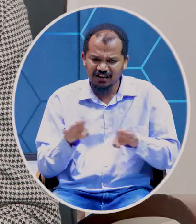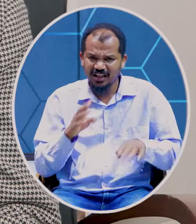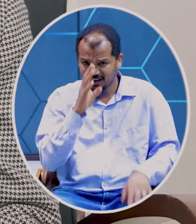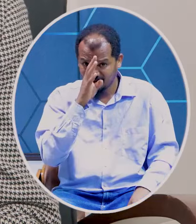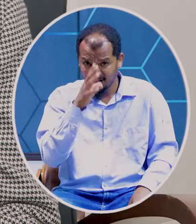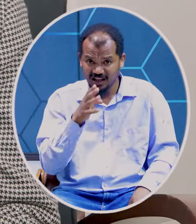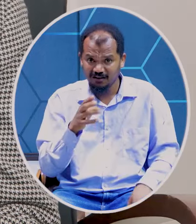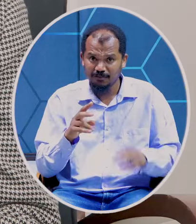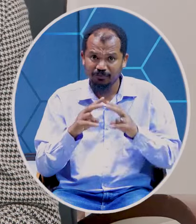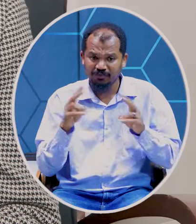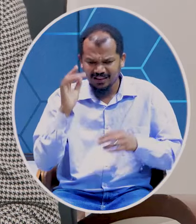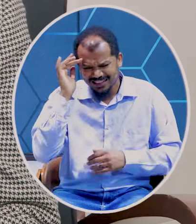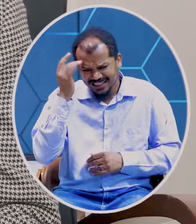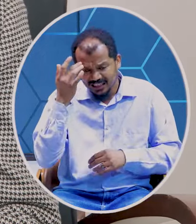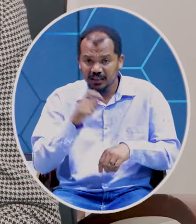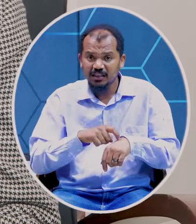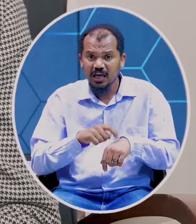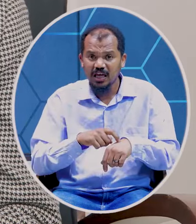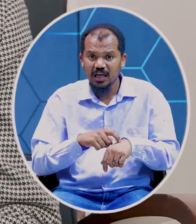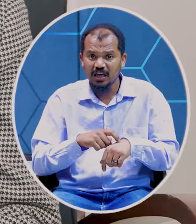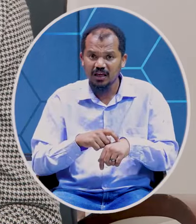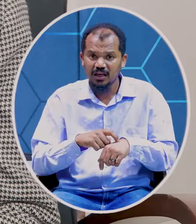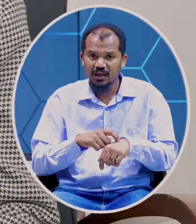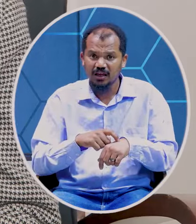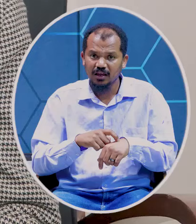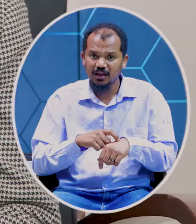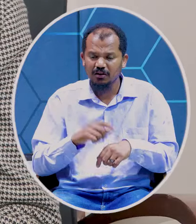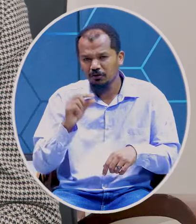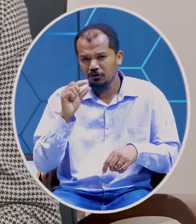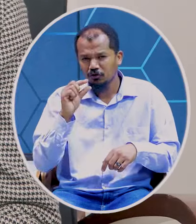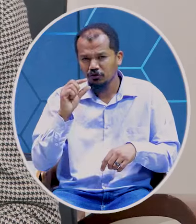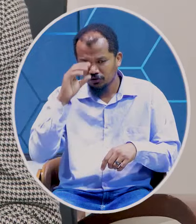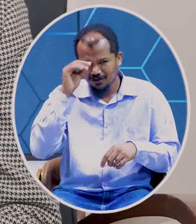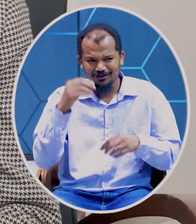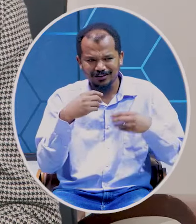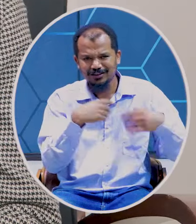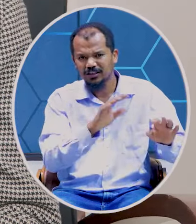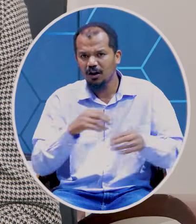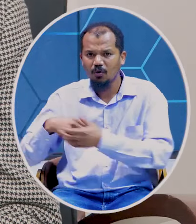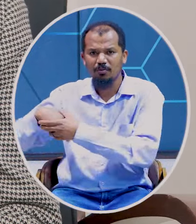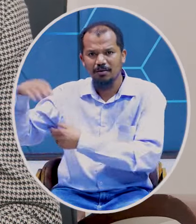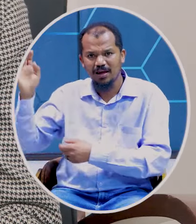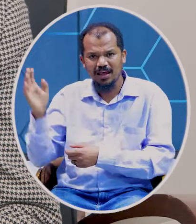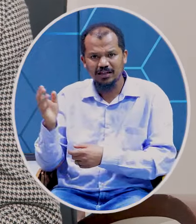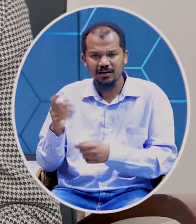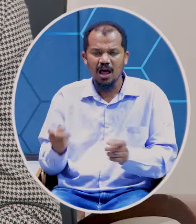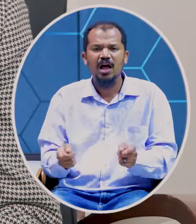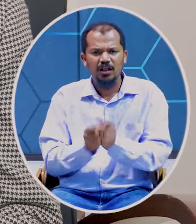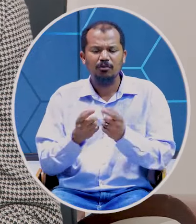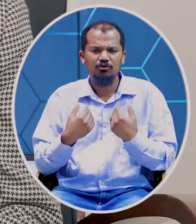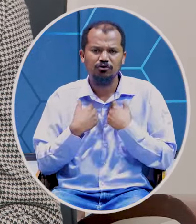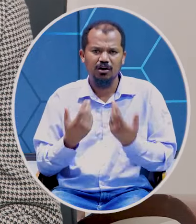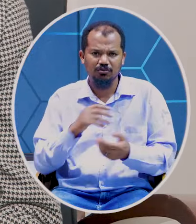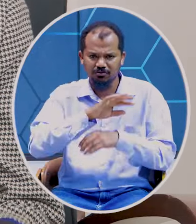ክፍተት ይፈጠራል። በጣም በሚታመሙበት ሰዓት የተወሰኑ ሰዎች ትተው የመሄድም ይብን